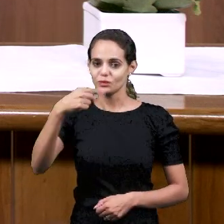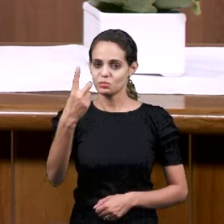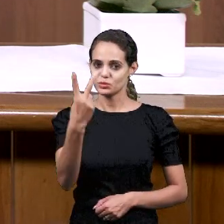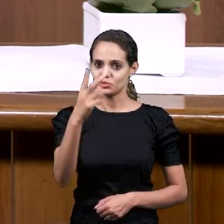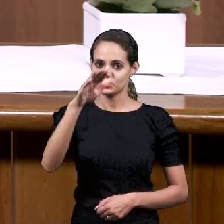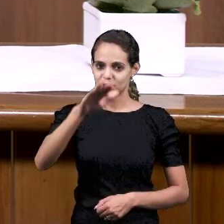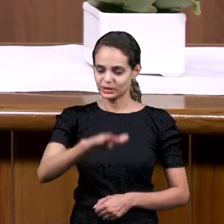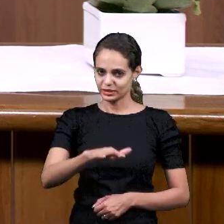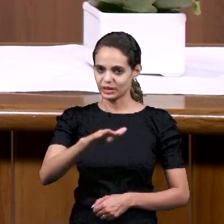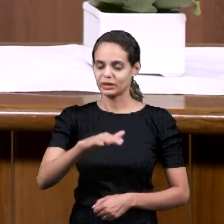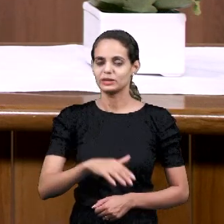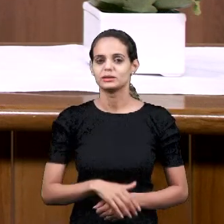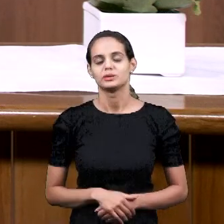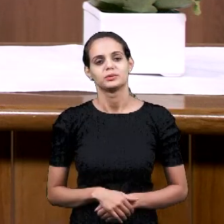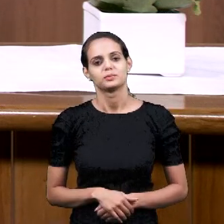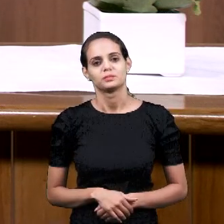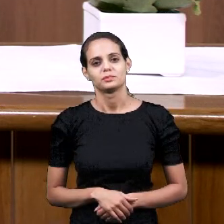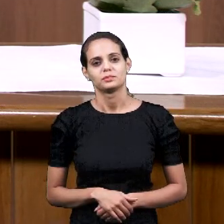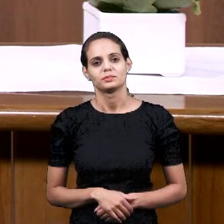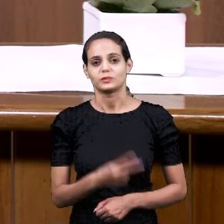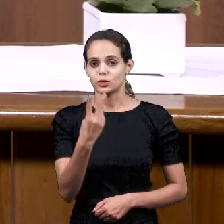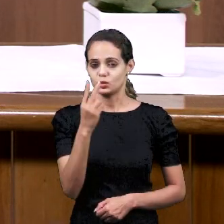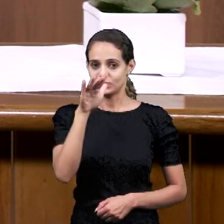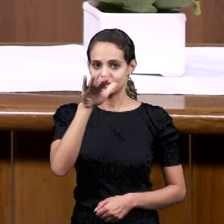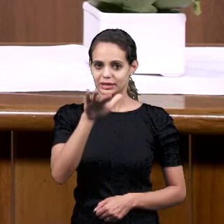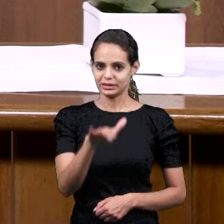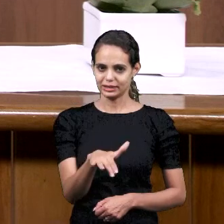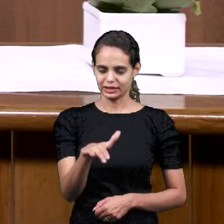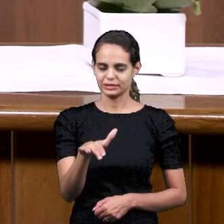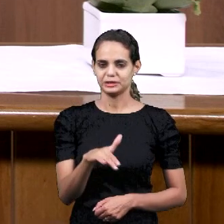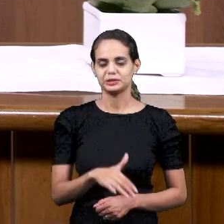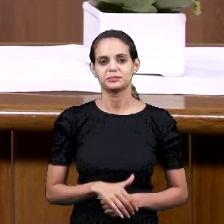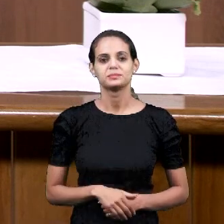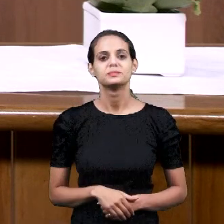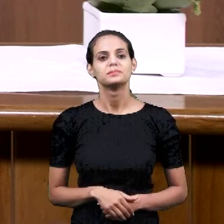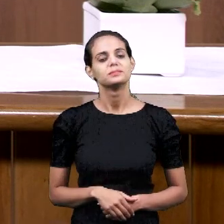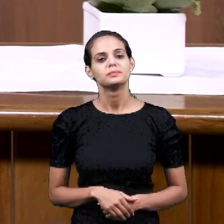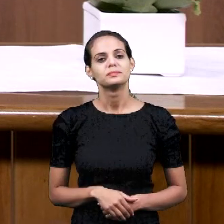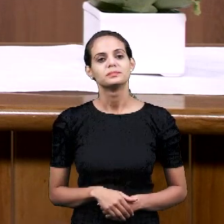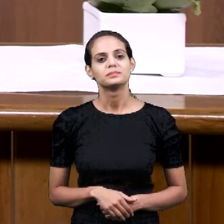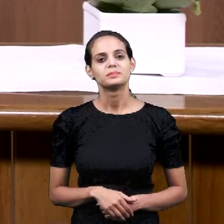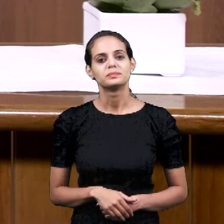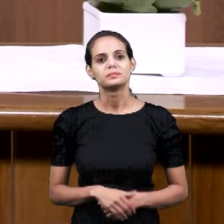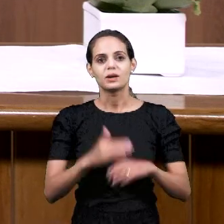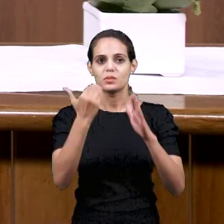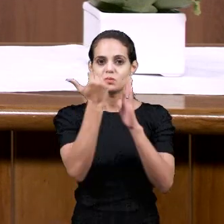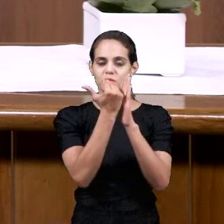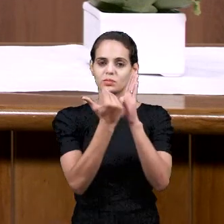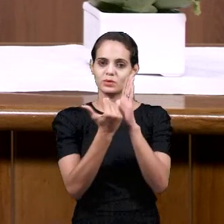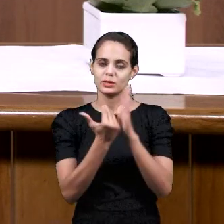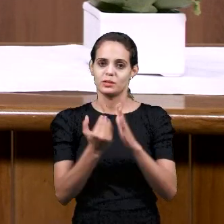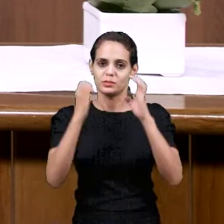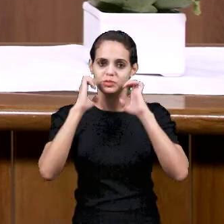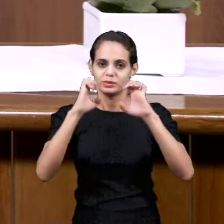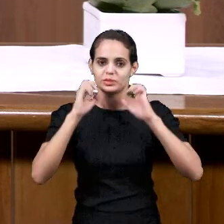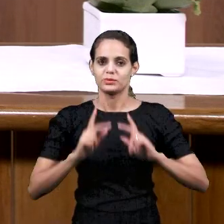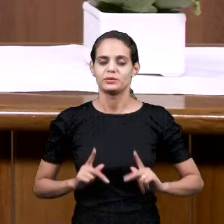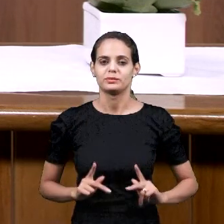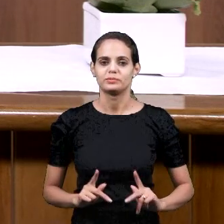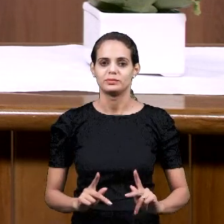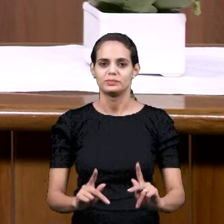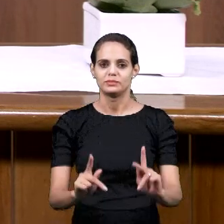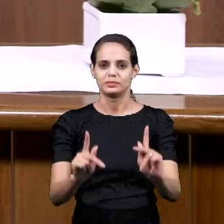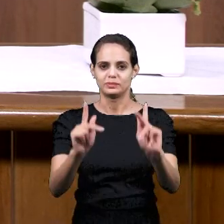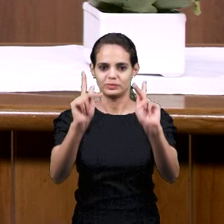l'après-midi, à 14h au Brésil, nous avons la programmation en annonçant l'évangile éternel,